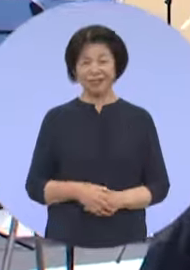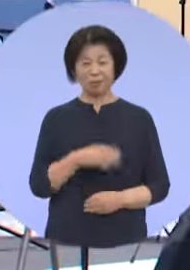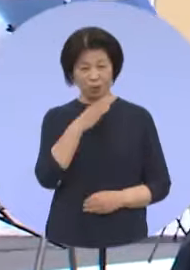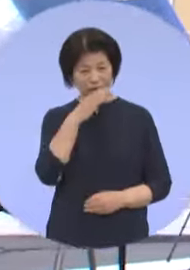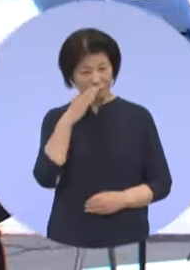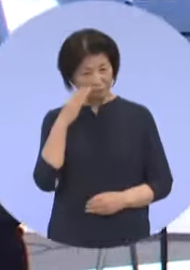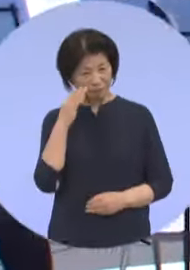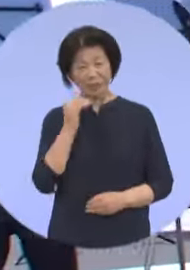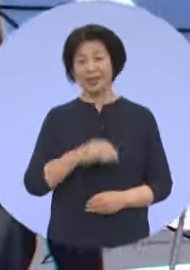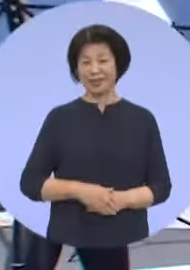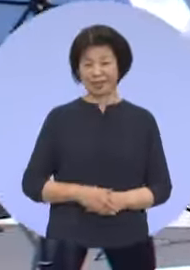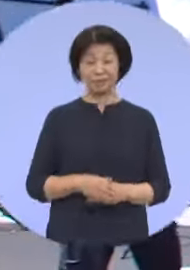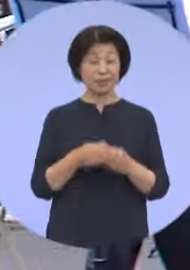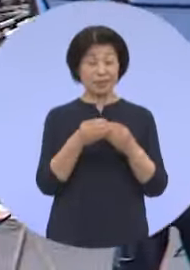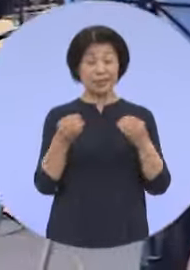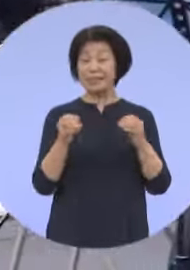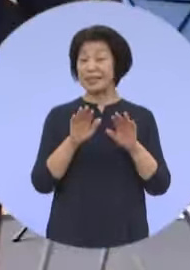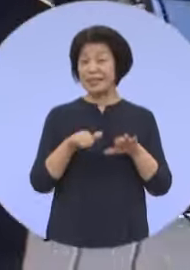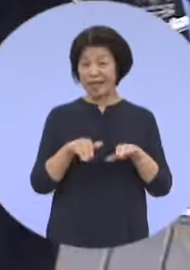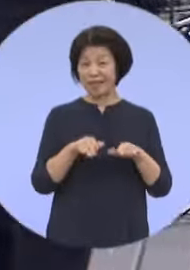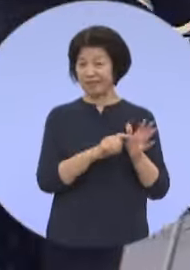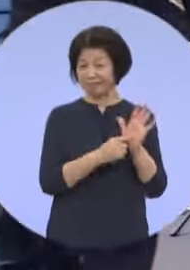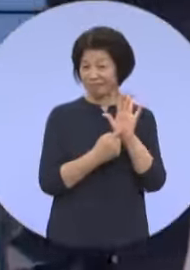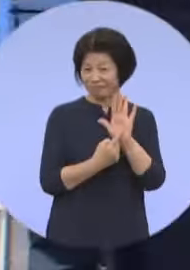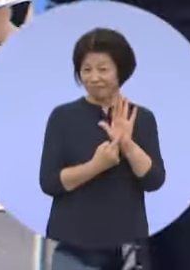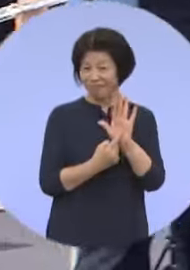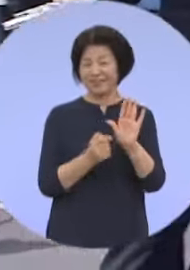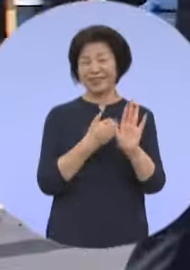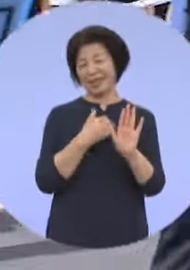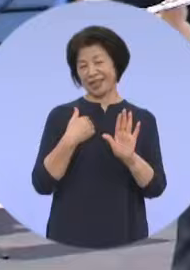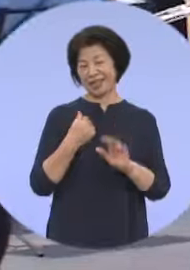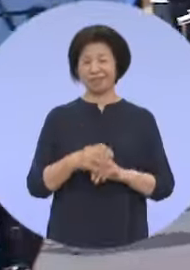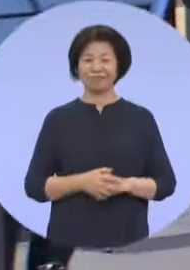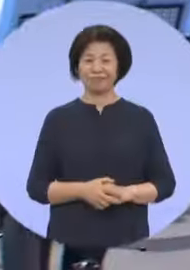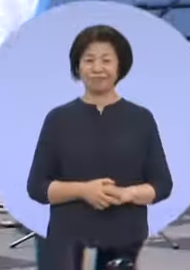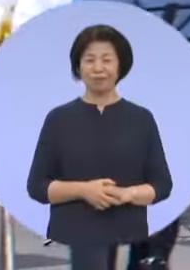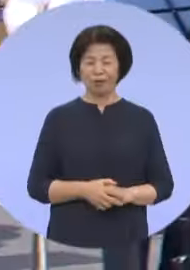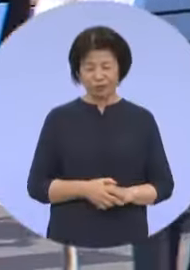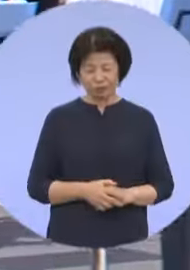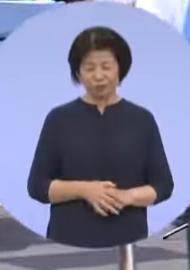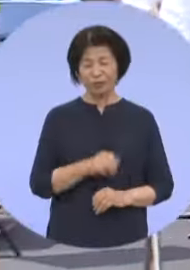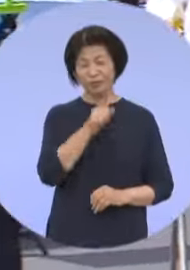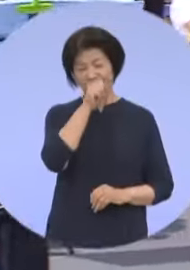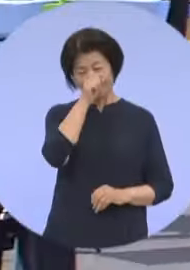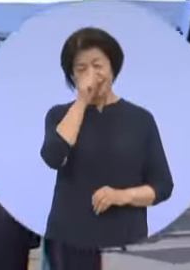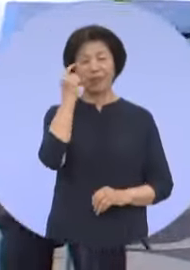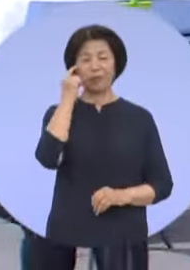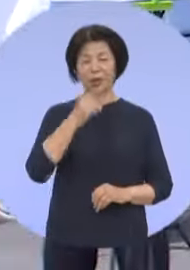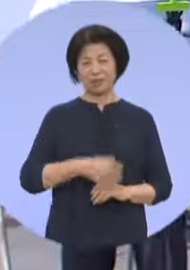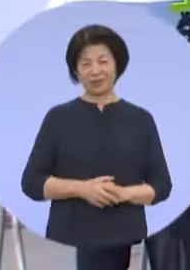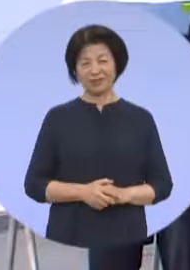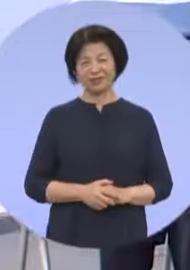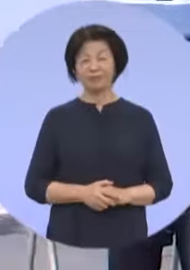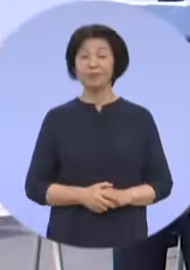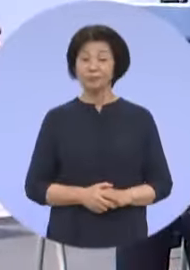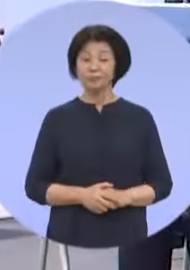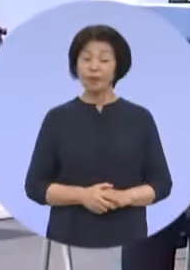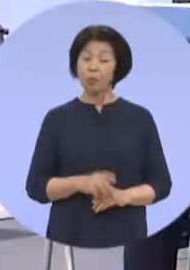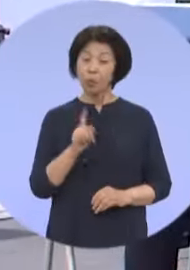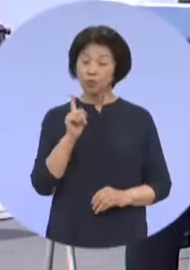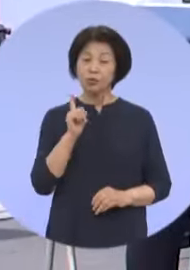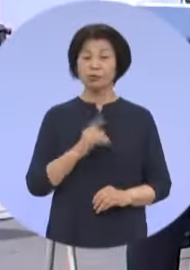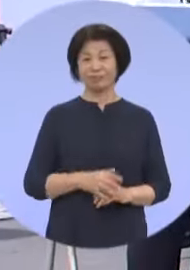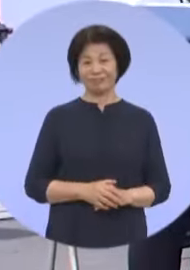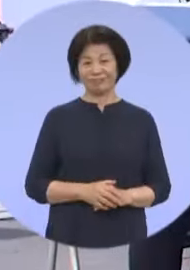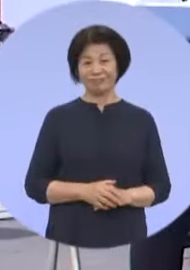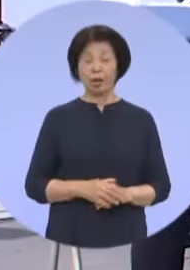に催すことができましたことをですね、嬉しく思っておりますし、それからもう一つは